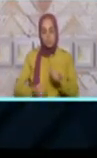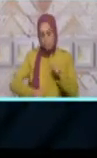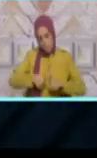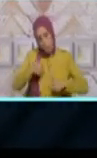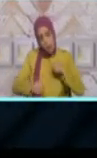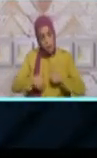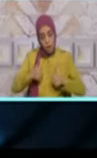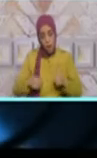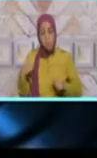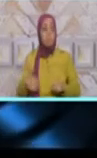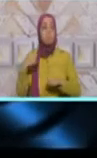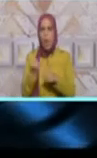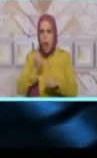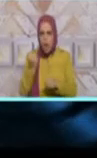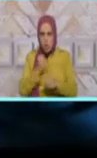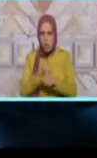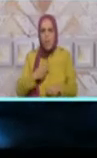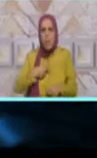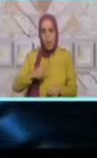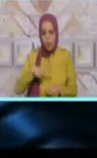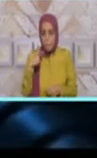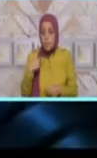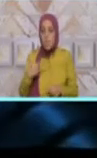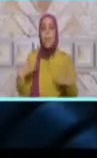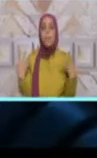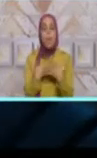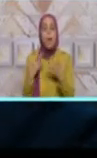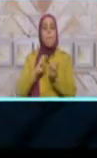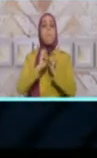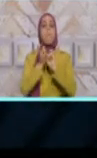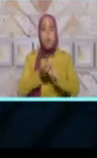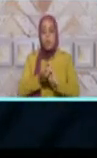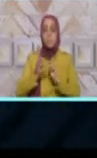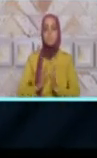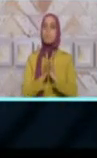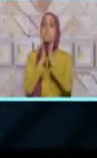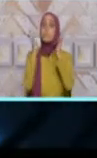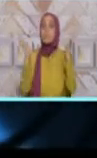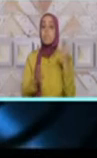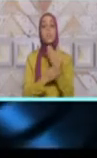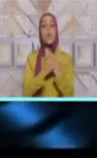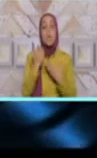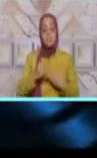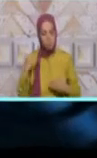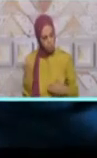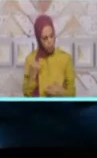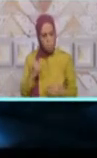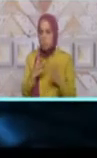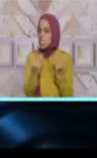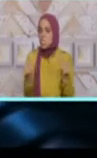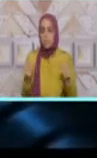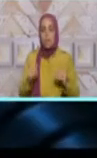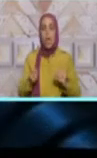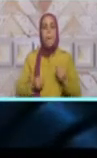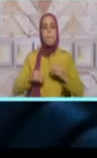العوائد تخلق فرص عمل. فاحنا بنتكلم على مشروع ضخم ومشروع حديث جدا في غاية الاهمية،